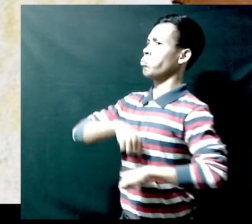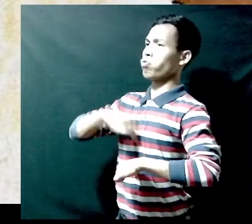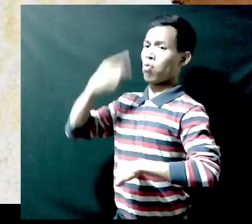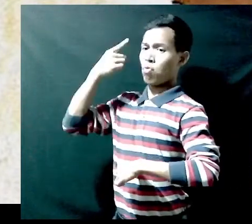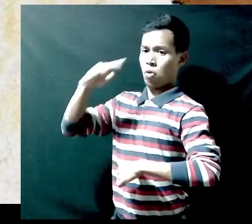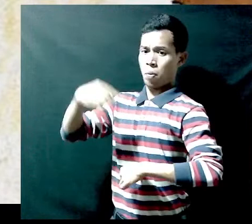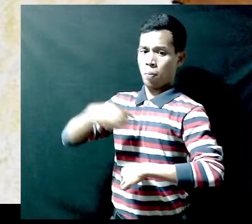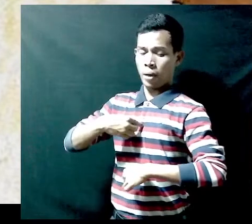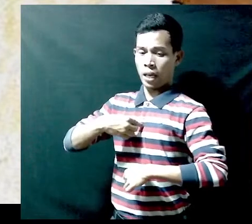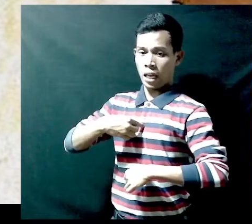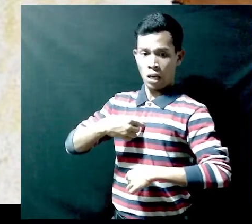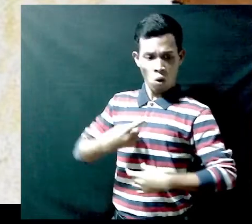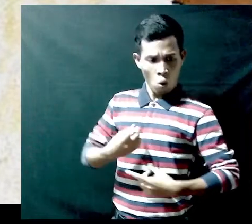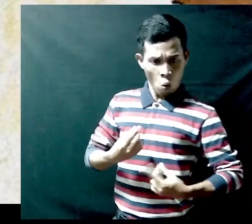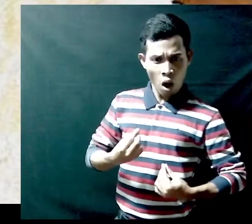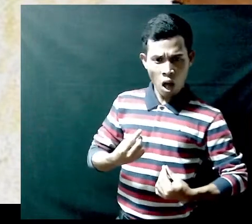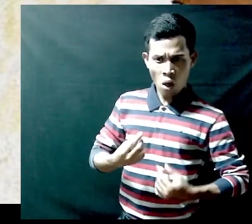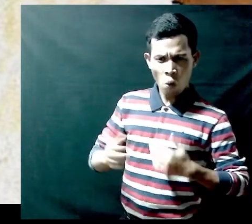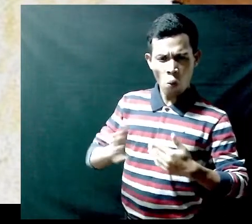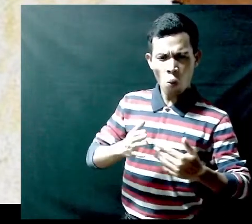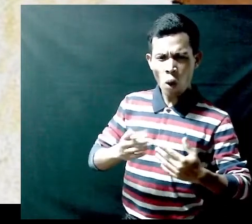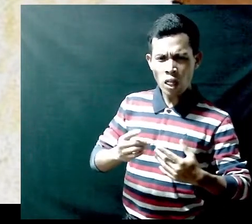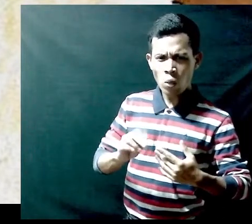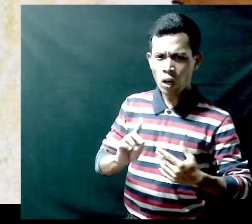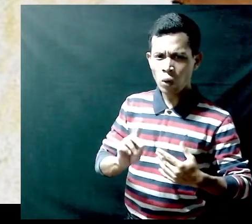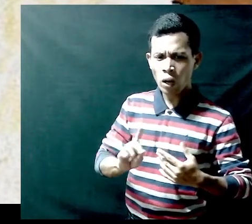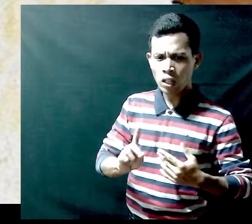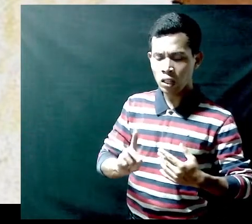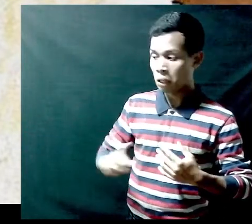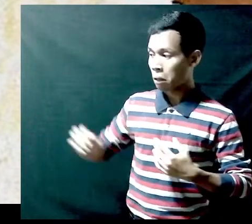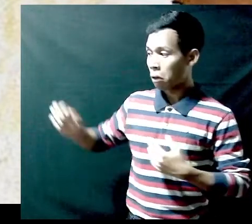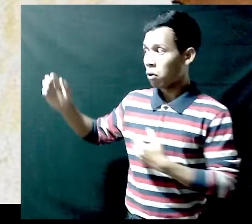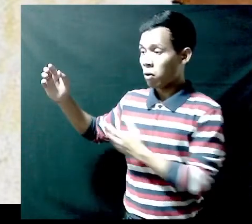what Christ has done through me.